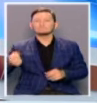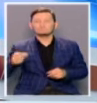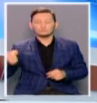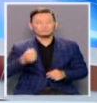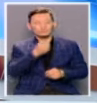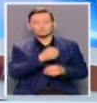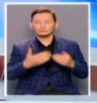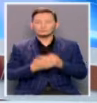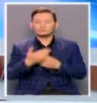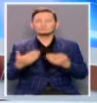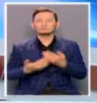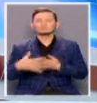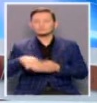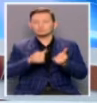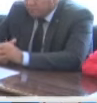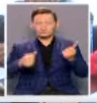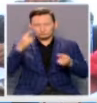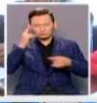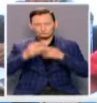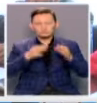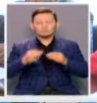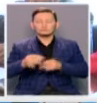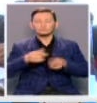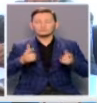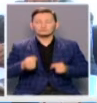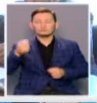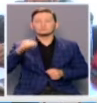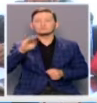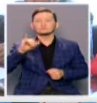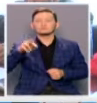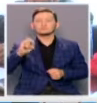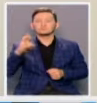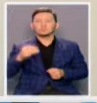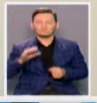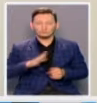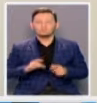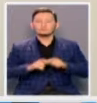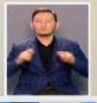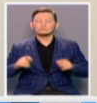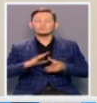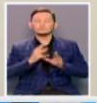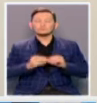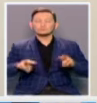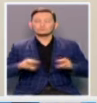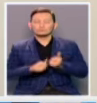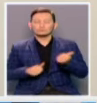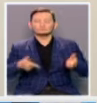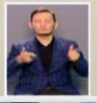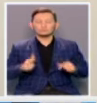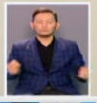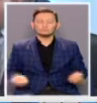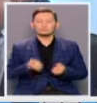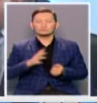Мақат аудандық депутаттарының келісіміне ауданның жаңа әкімі Жұмабай Қарағаевтың кандидатурасын ұсынды. Депутаттар ұсынылған кандидатураны